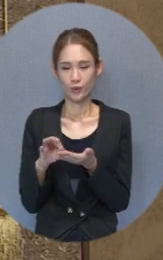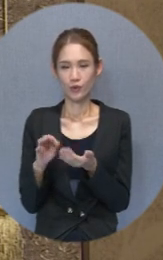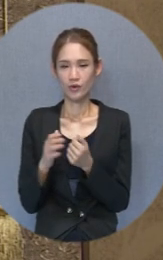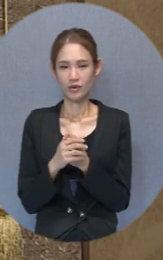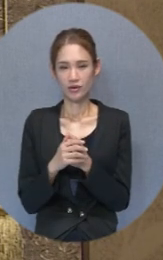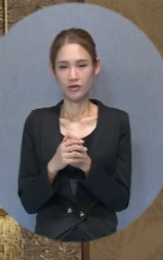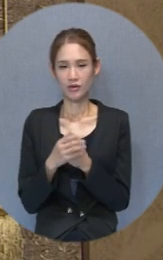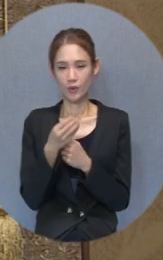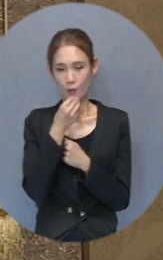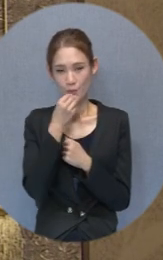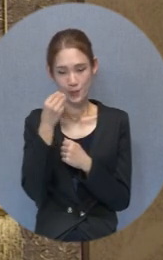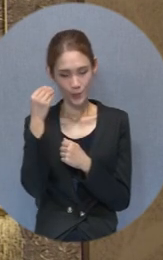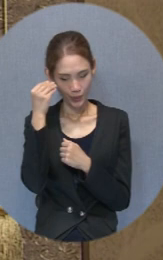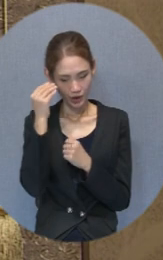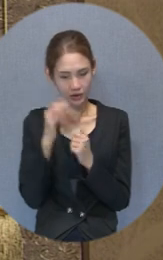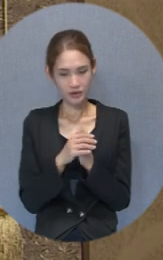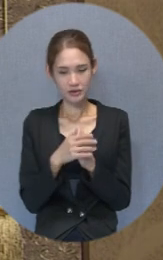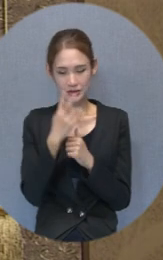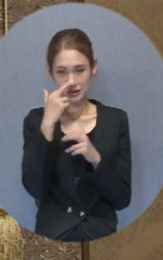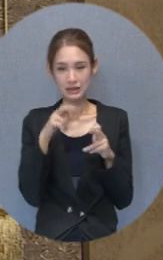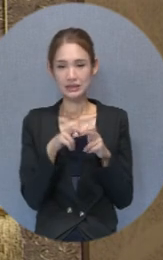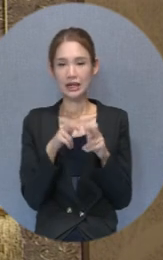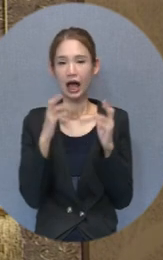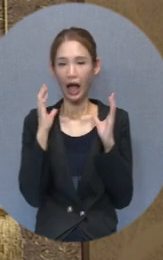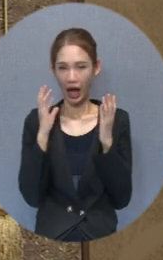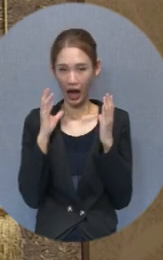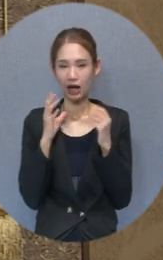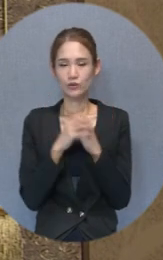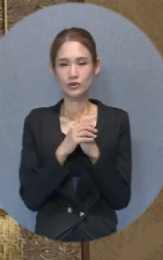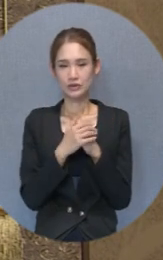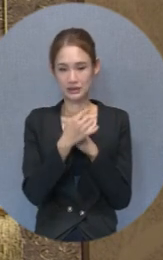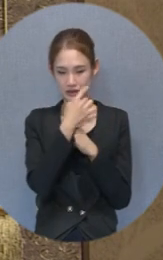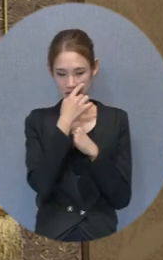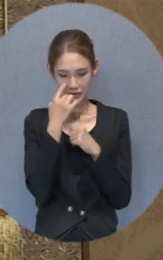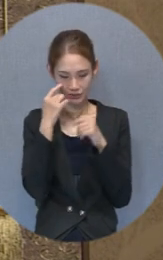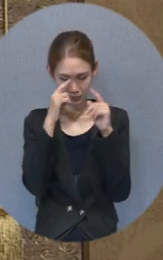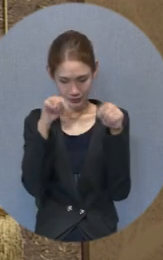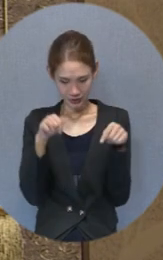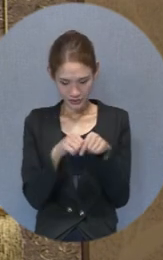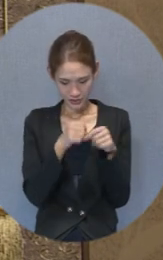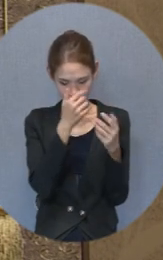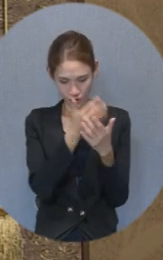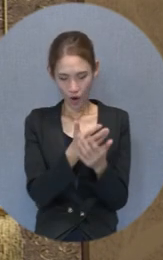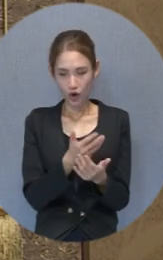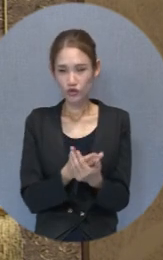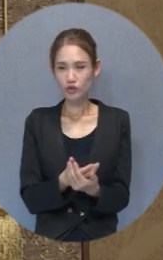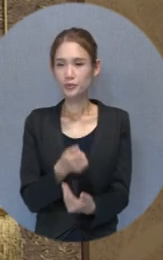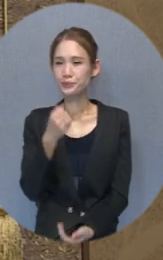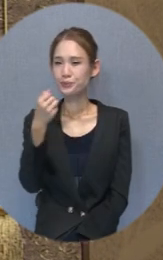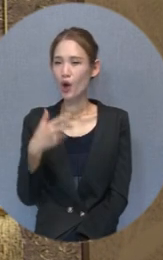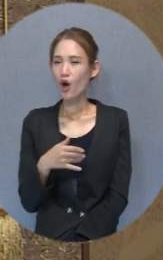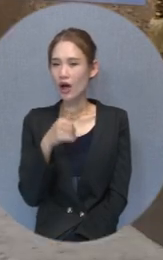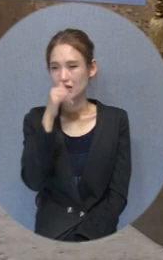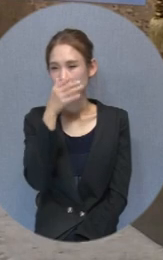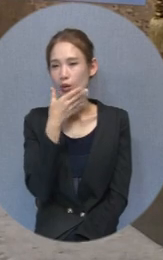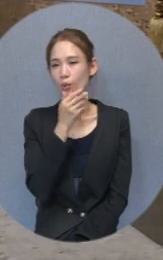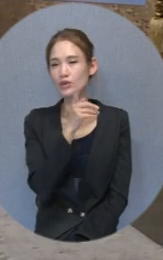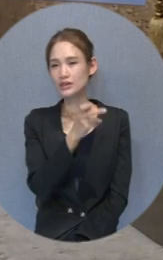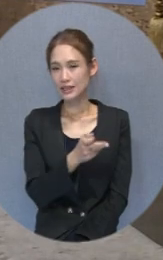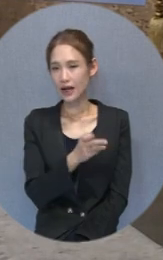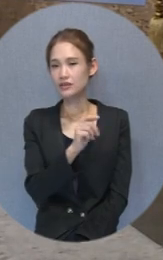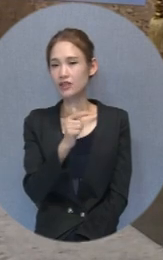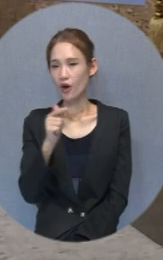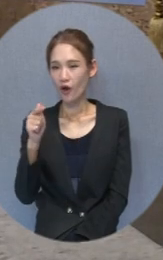저희 사이트에서 그 시각장애 아동이라는 증빙 서류들이 몇 가지 있거든요. 네. 뭐 복지 카드라든지 뭐 이런